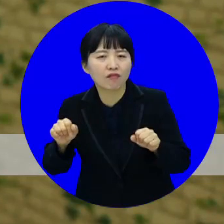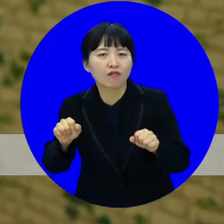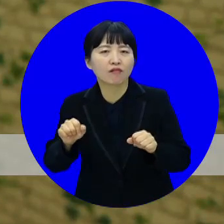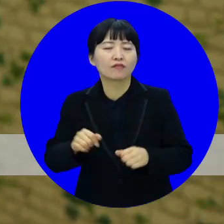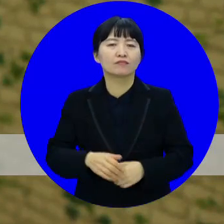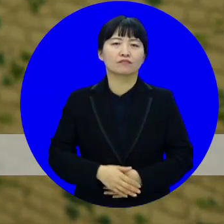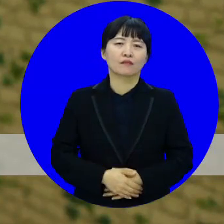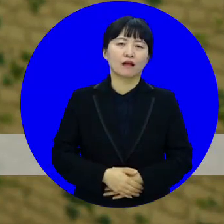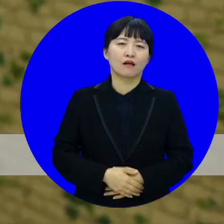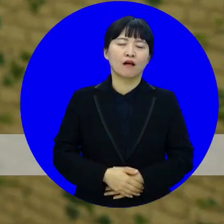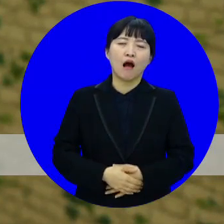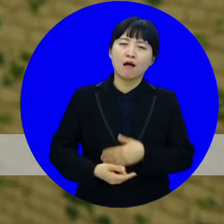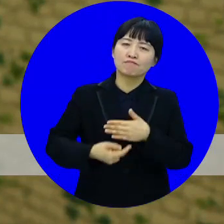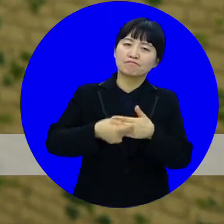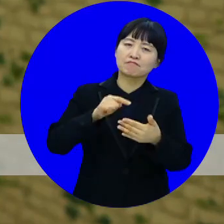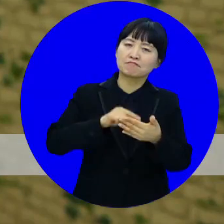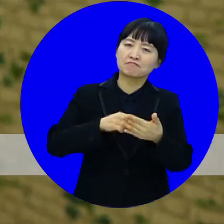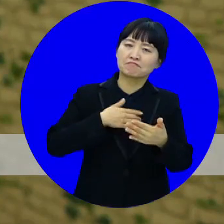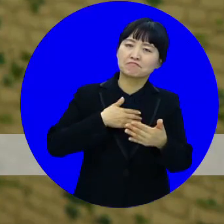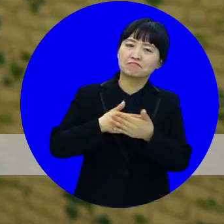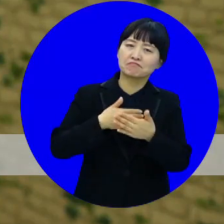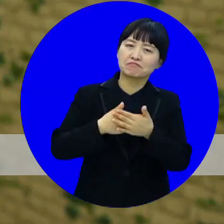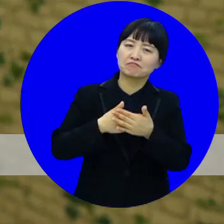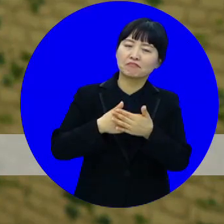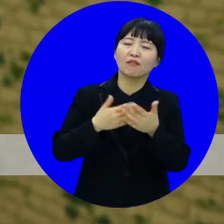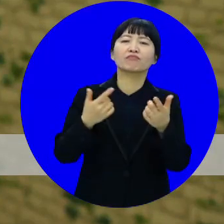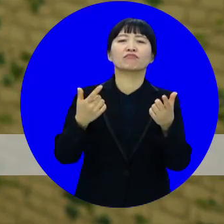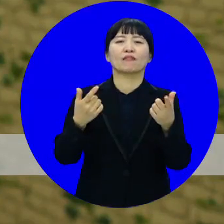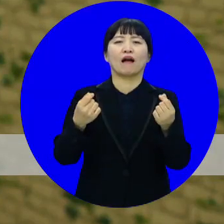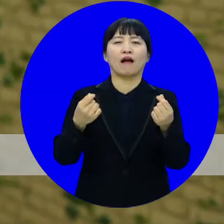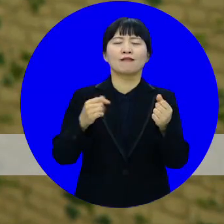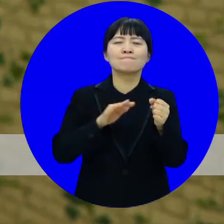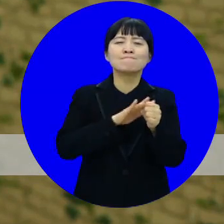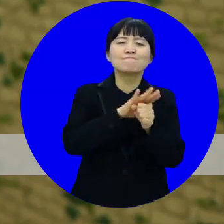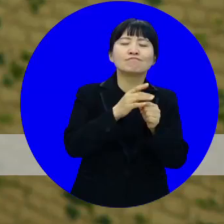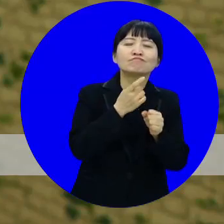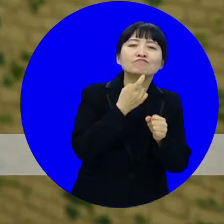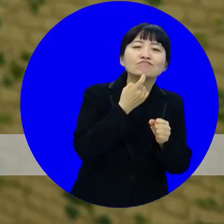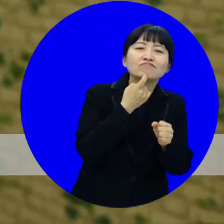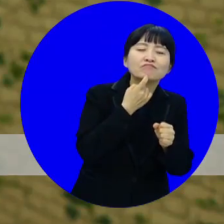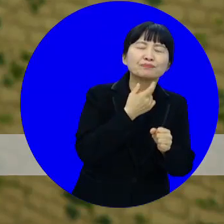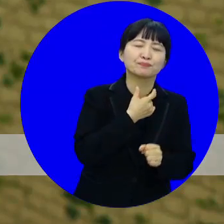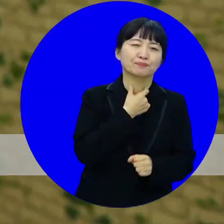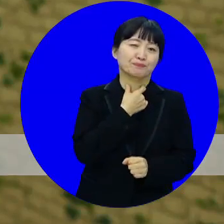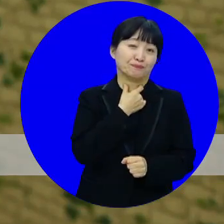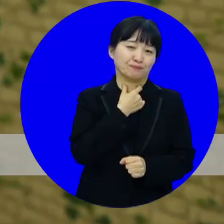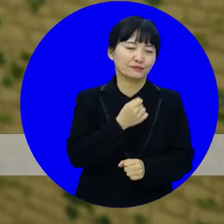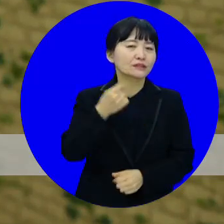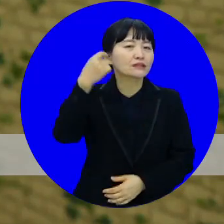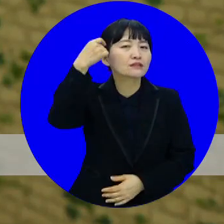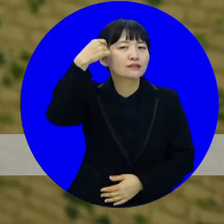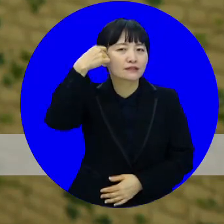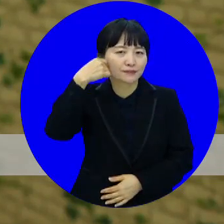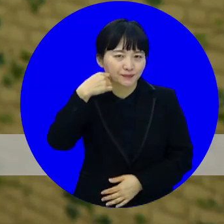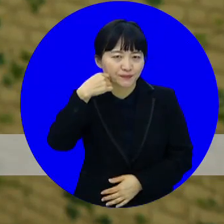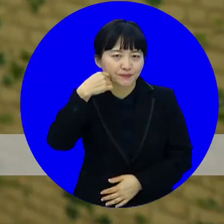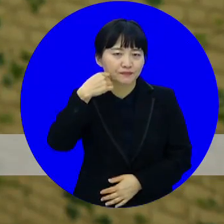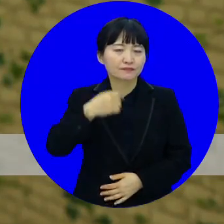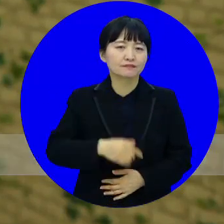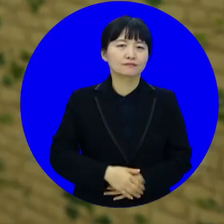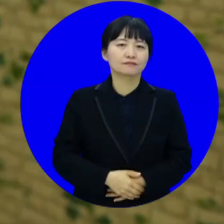글쎄요, 좀 분리불안 같은 느낌이 들더라고요. 그래서 애착을 더 형성하고 싶어하는